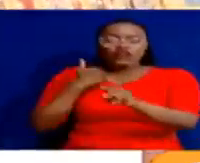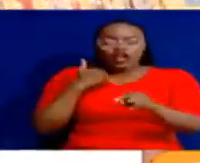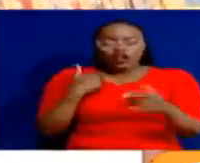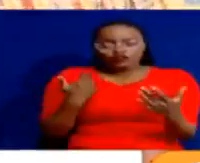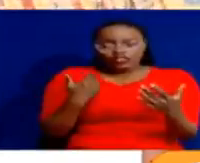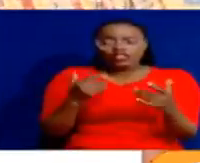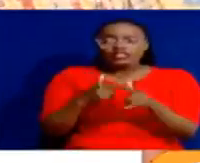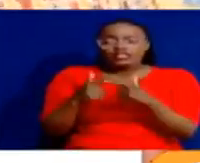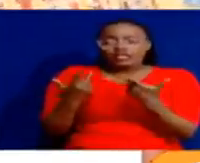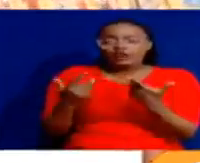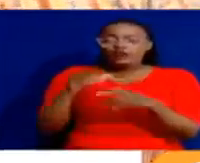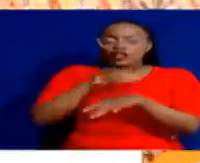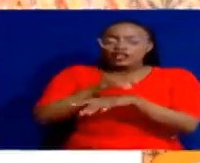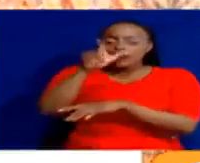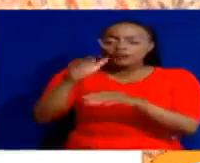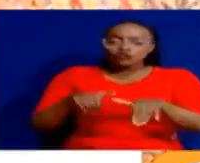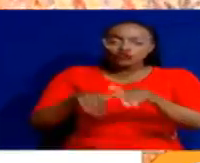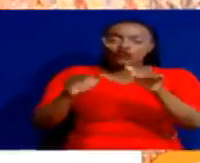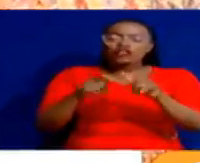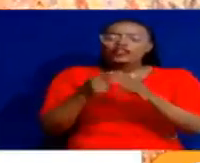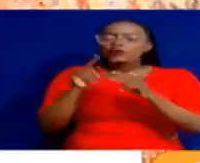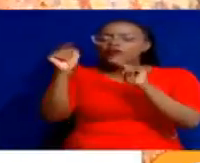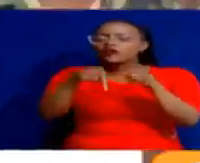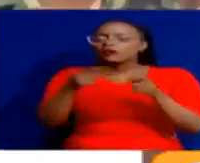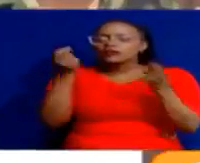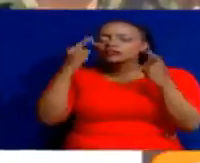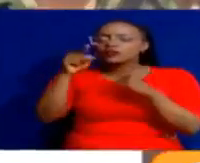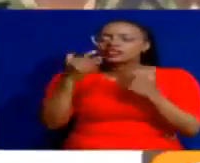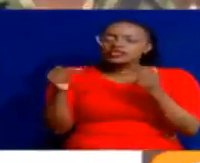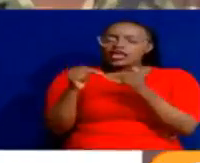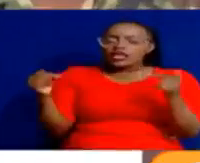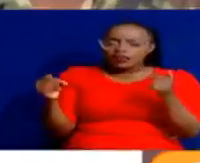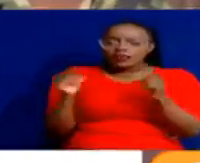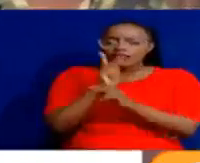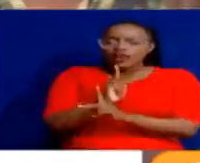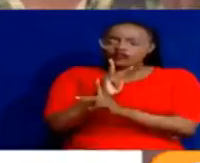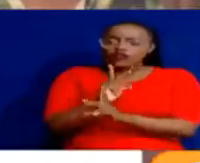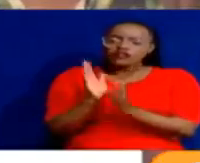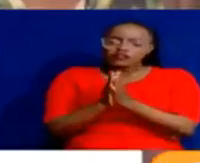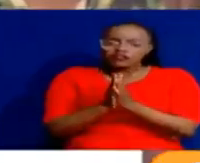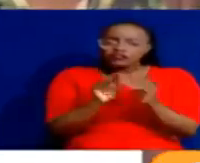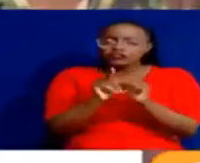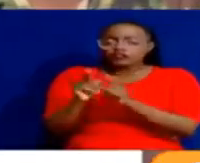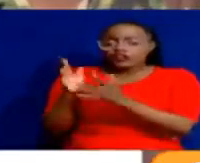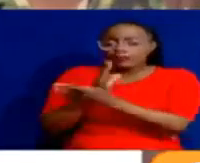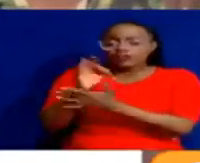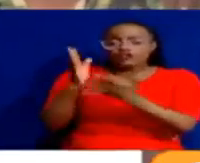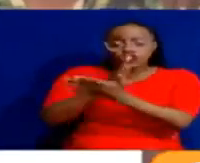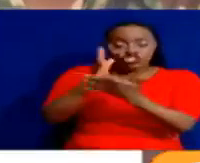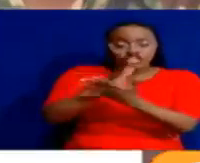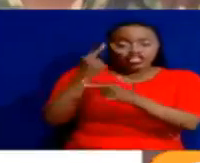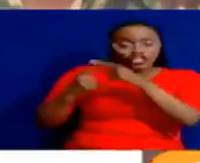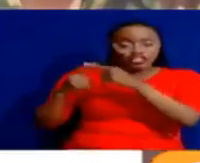ile anakuwa ni mtu wa kumfuata. Tumekuja tukamuelewa huyo adui kwa kina, na it is part of sharing